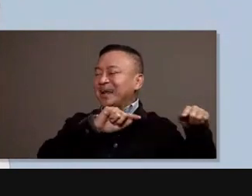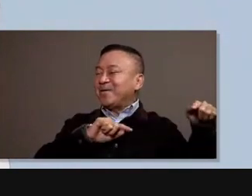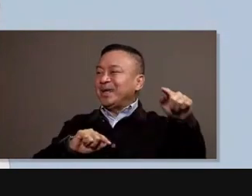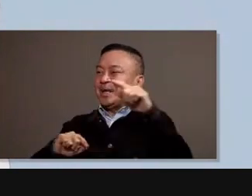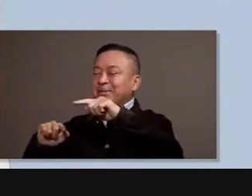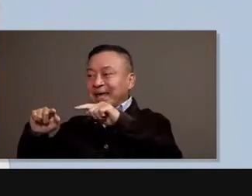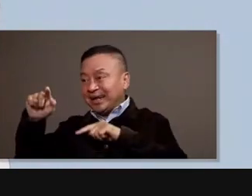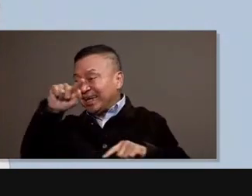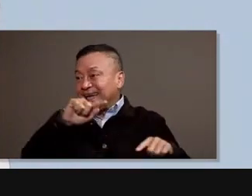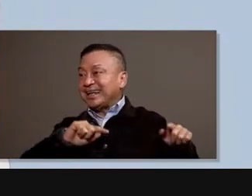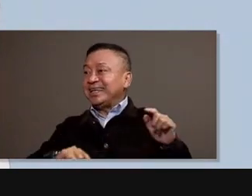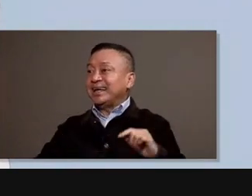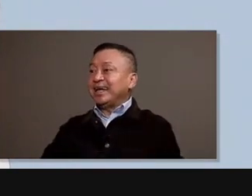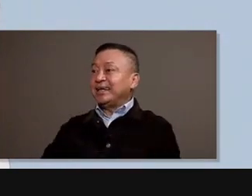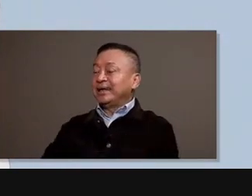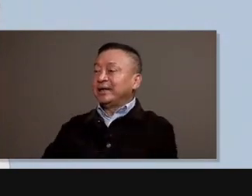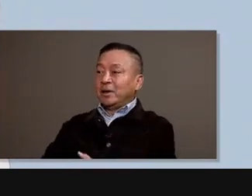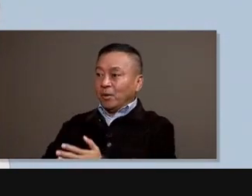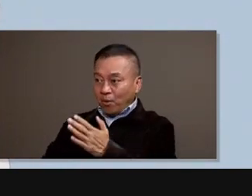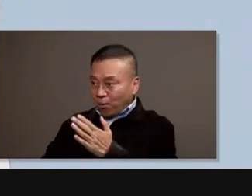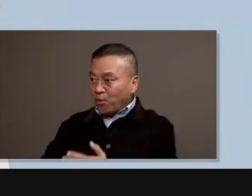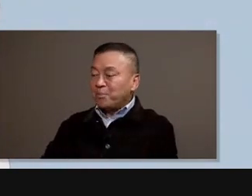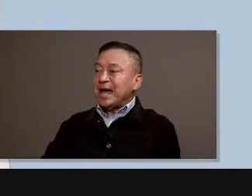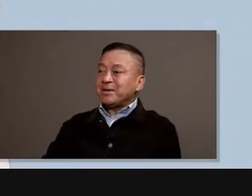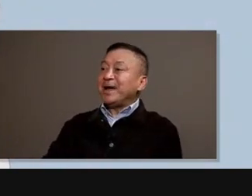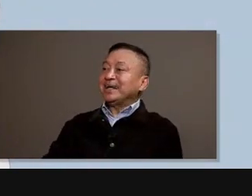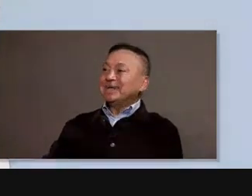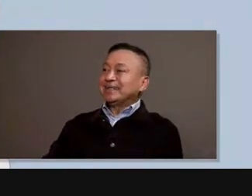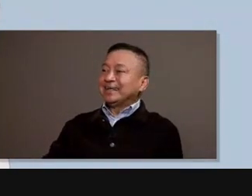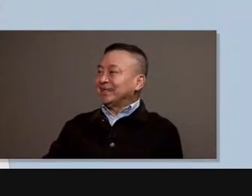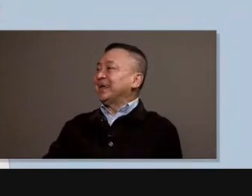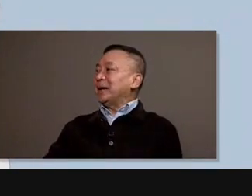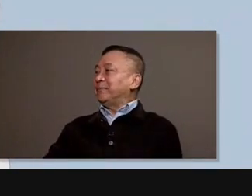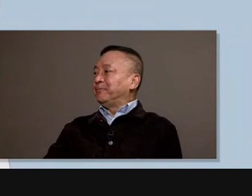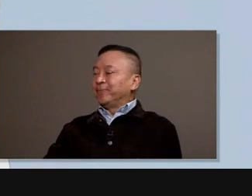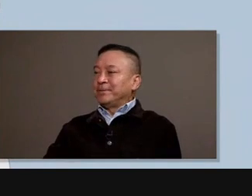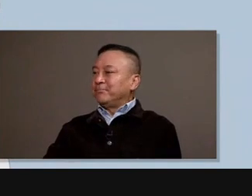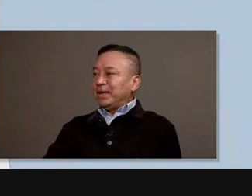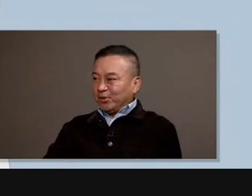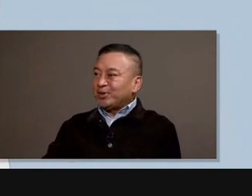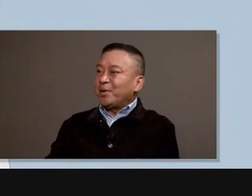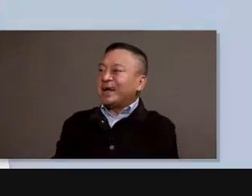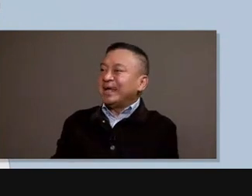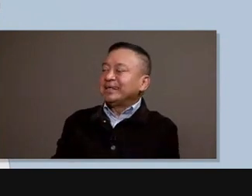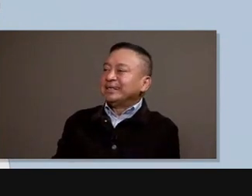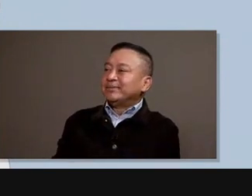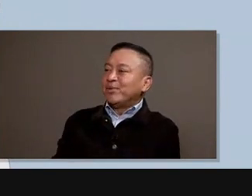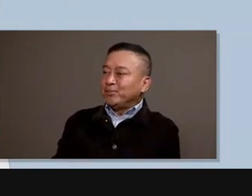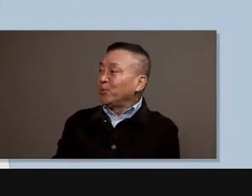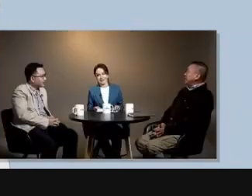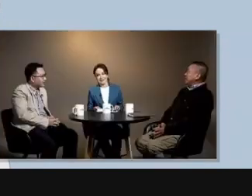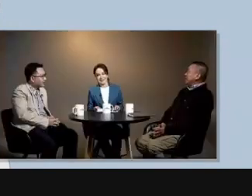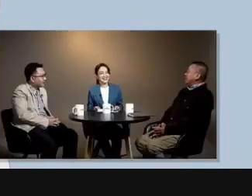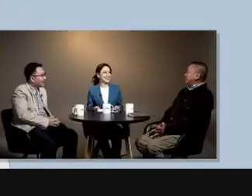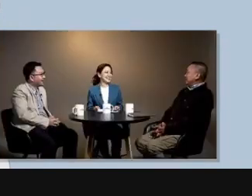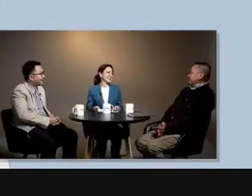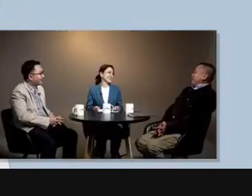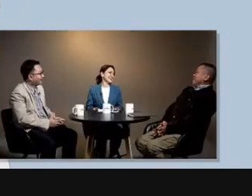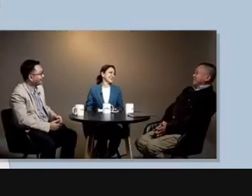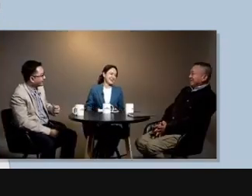ต่างๆเราเนี่ยนะครับเขตใครแค่ไหนยังไงโอ้โหยากมาก ก็ต้องหมาย แล้ วว่า ไม่รู้จะตอบยังไงผมจบปัญญ